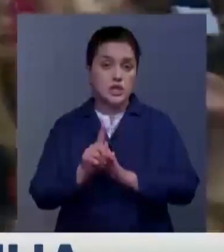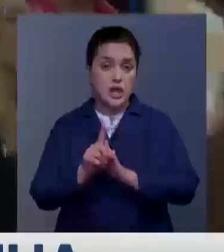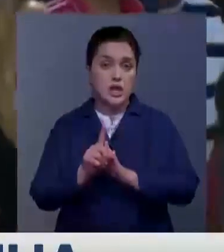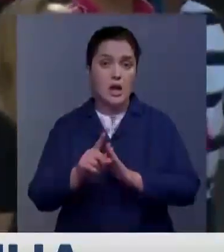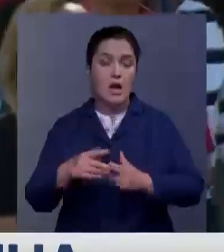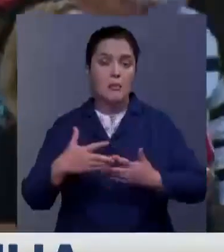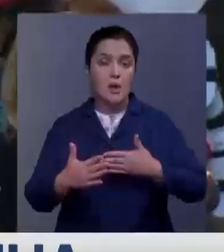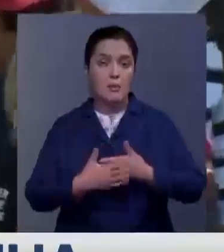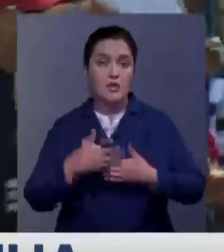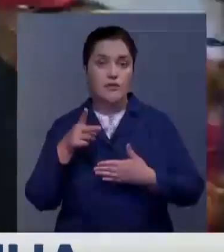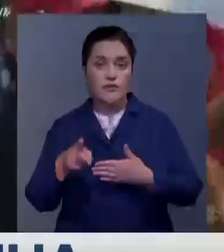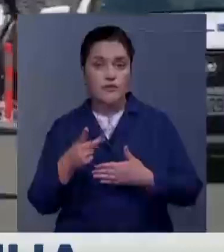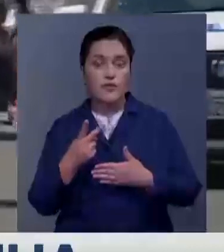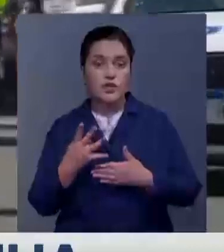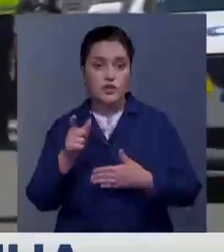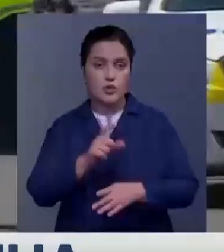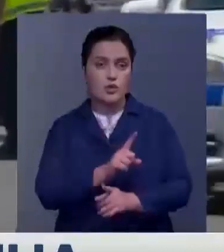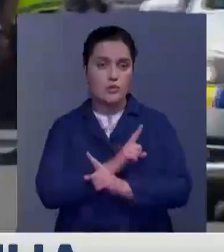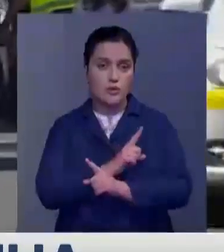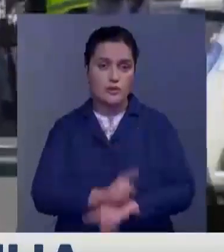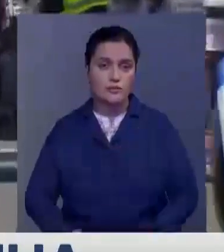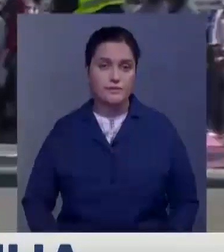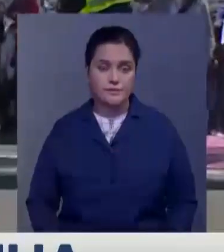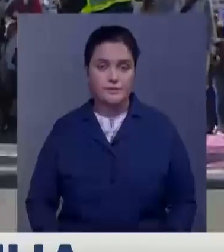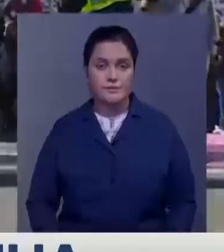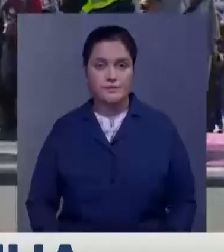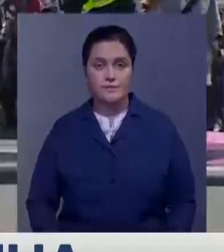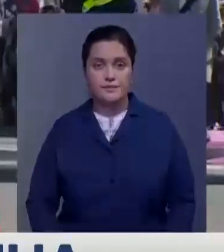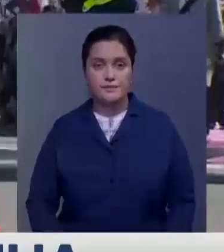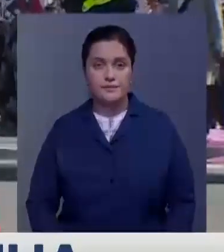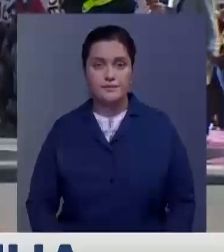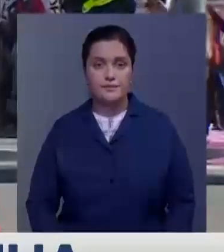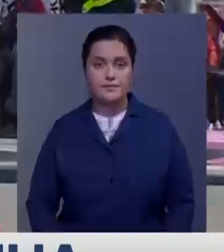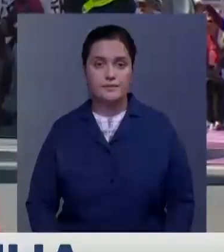достигло почти 2000. 24 человека скончались.